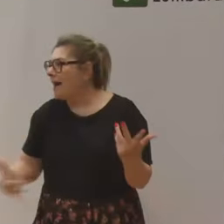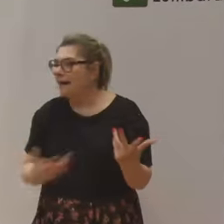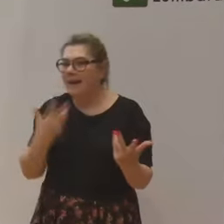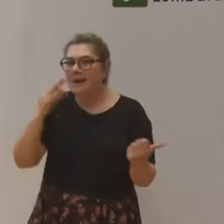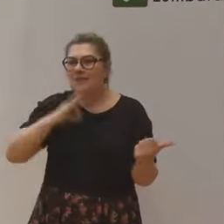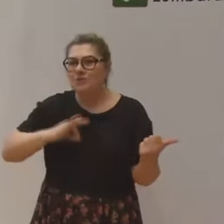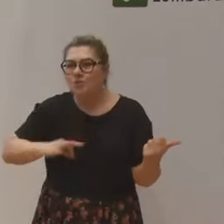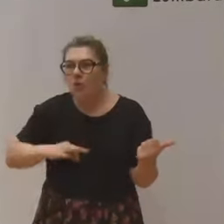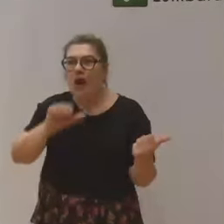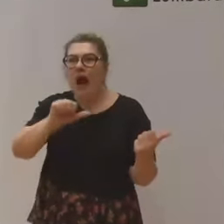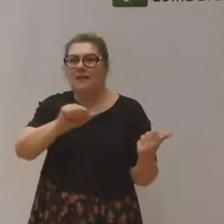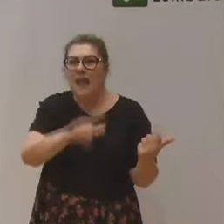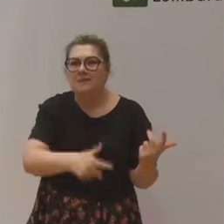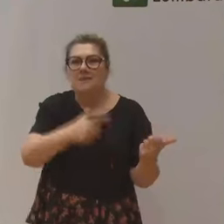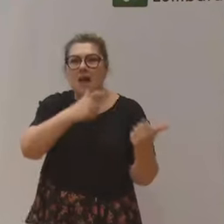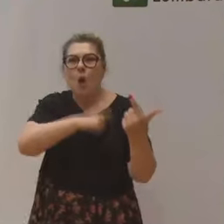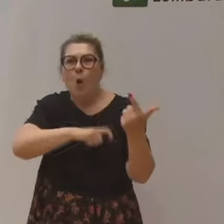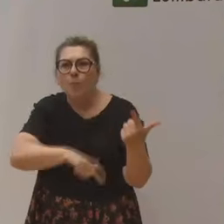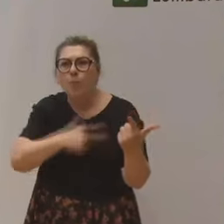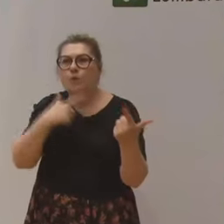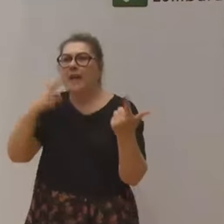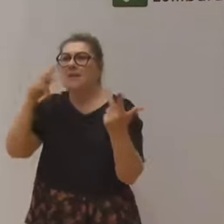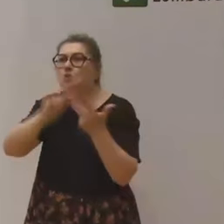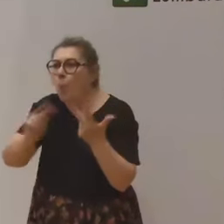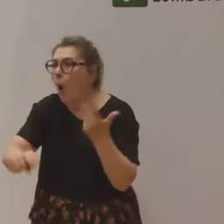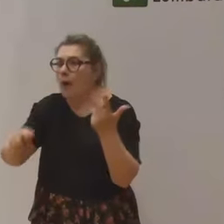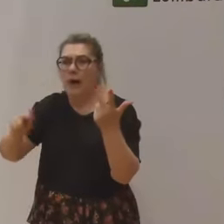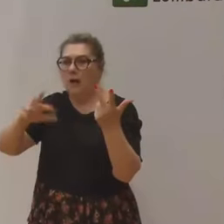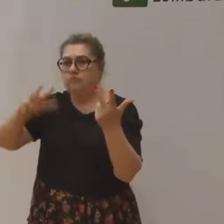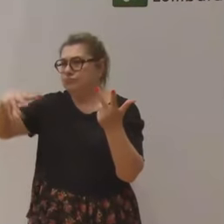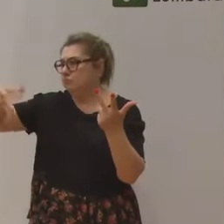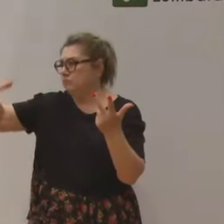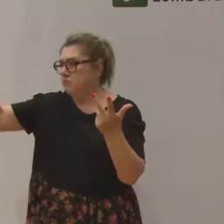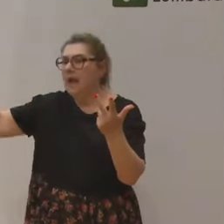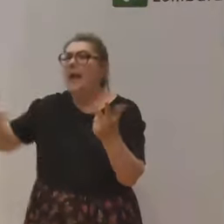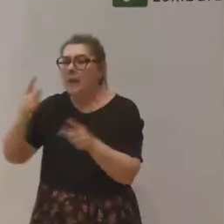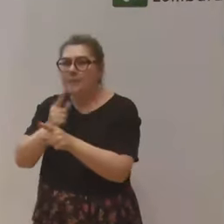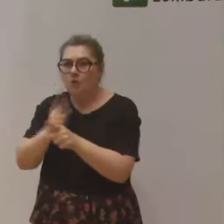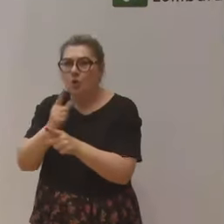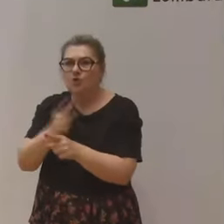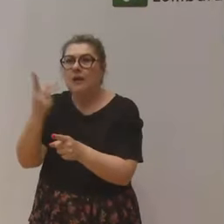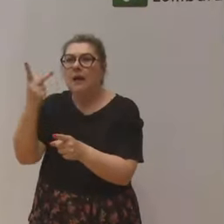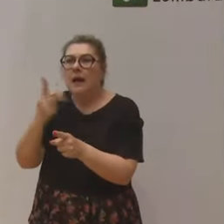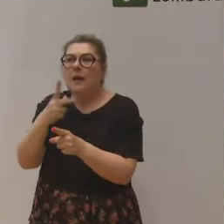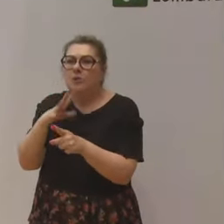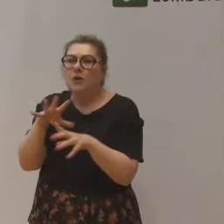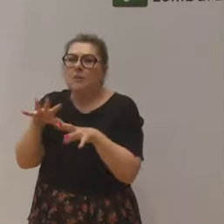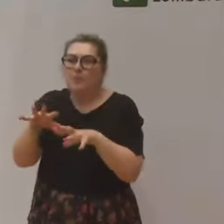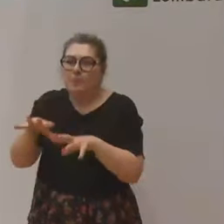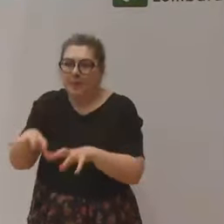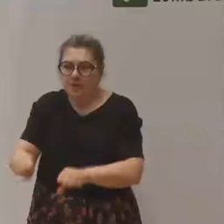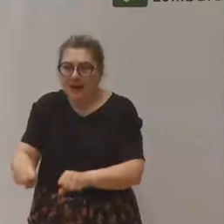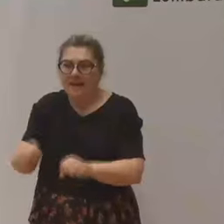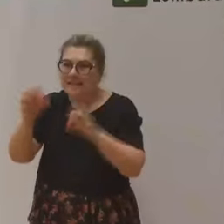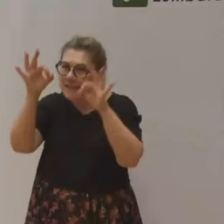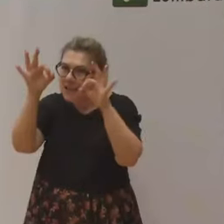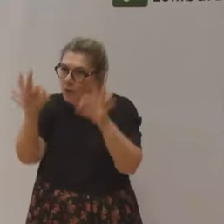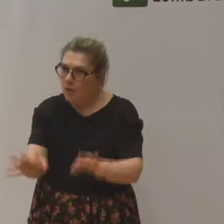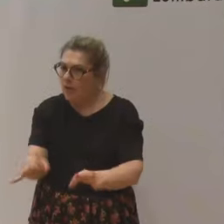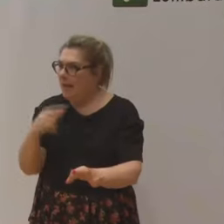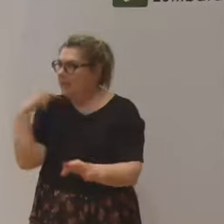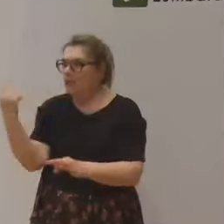istituzionali, dall'ATS al comune, alla stessa scuola, e bisogna provarci. Certamente tutto